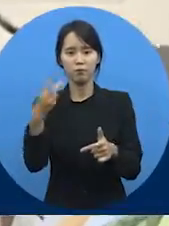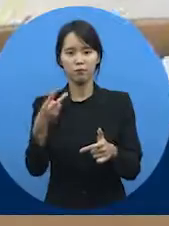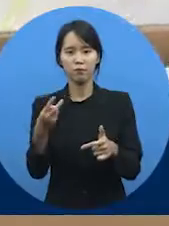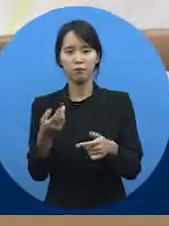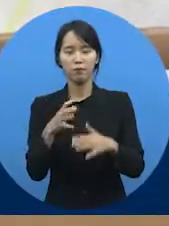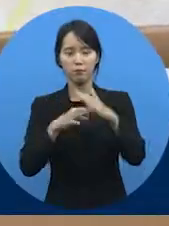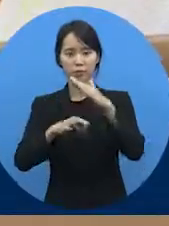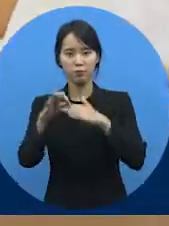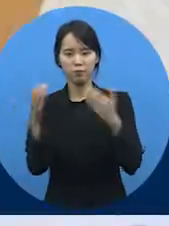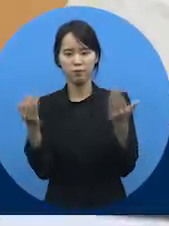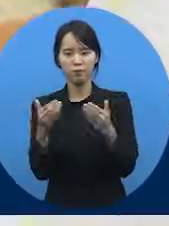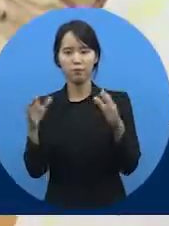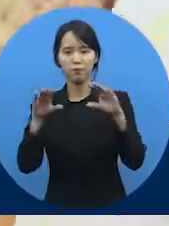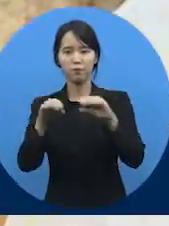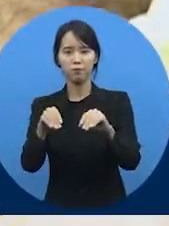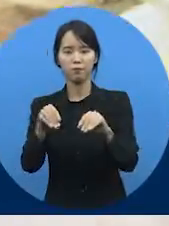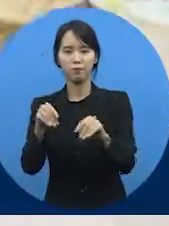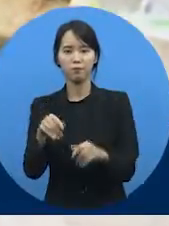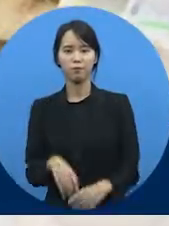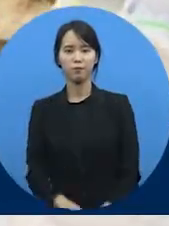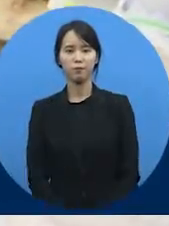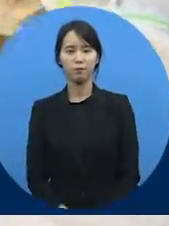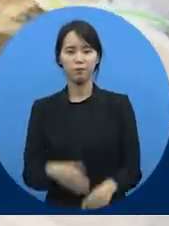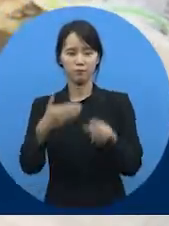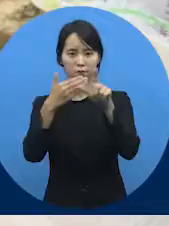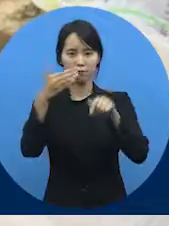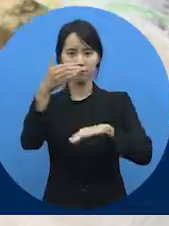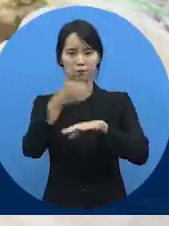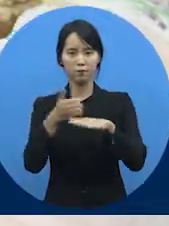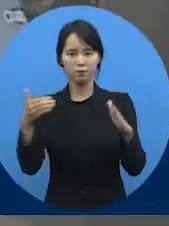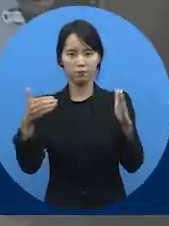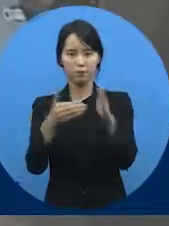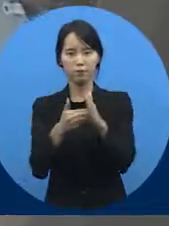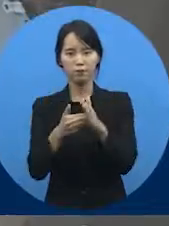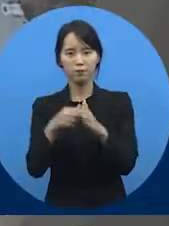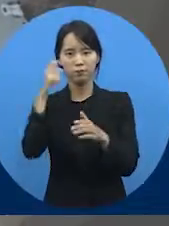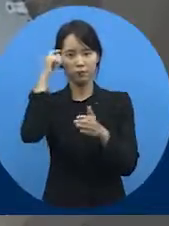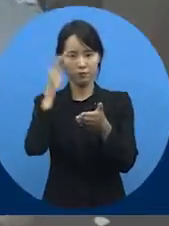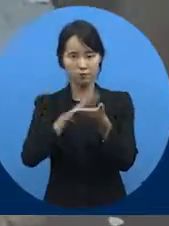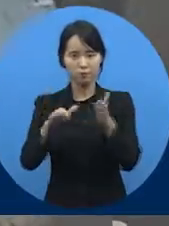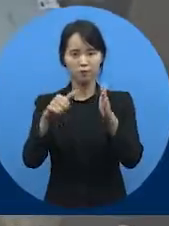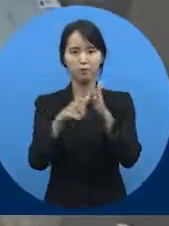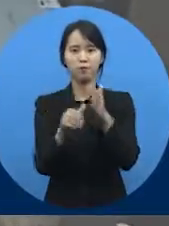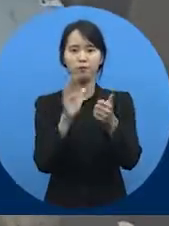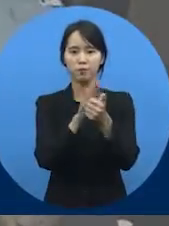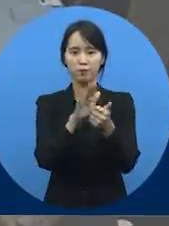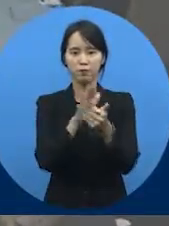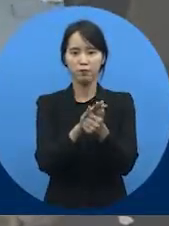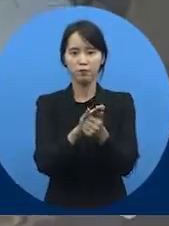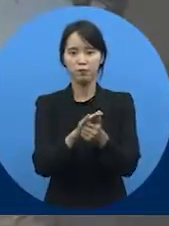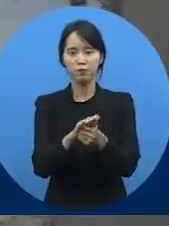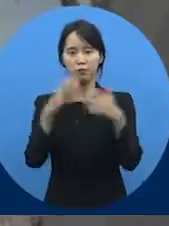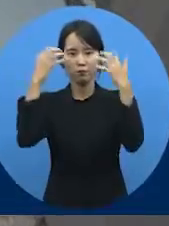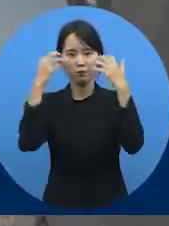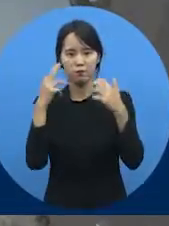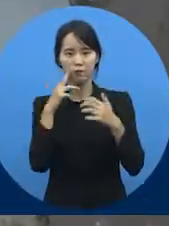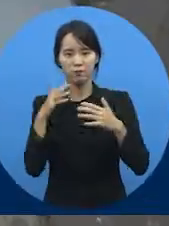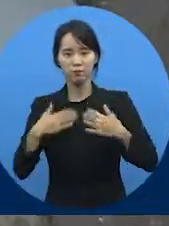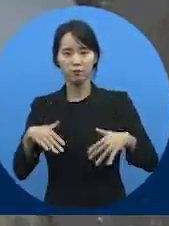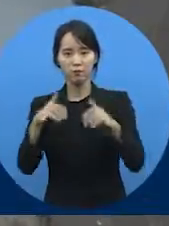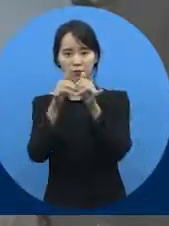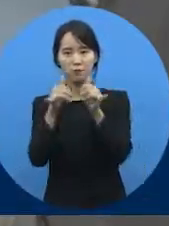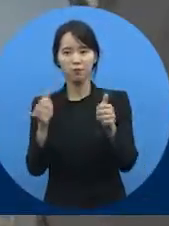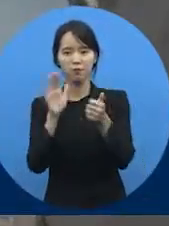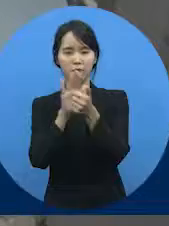사업은 근무 횟수를 줄이고 한낮 근무를 하지 않도록 했습니다. 동대문구는 9월 말까지 냉방용품 지원